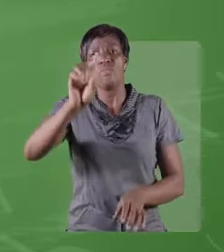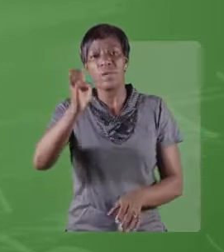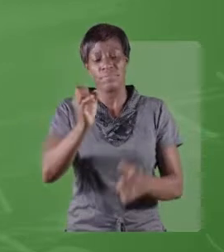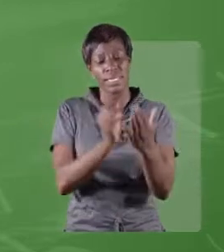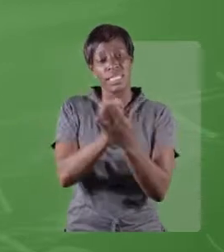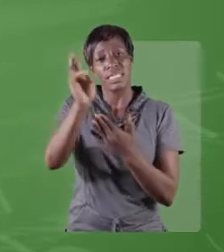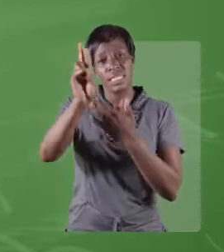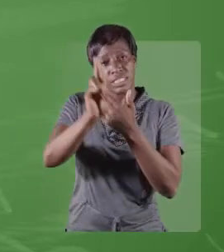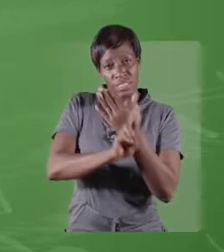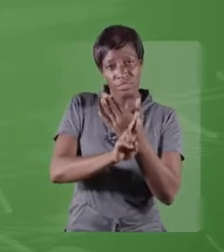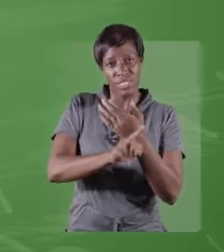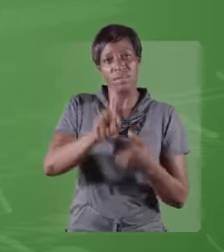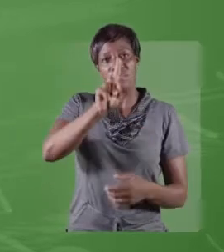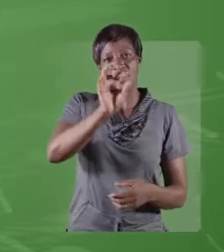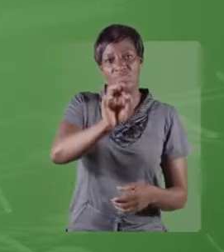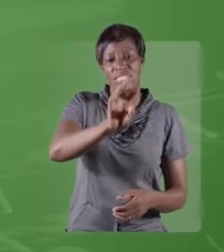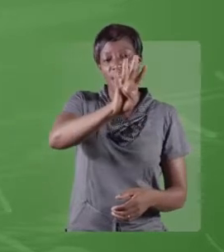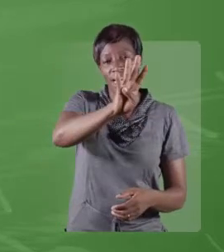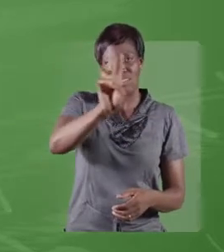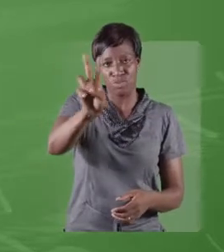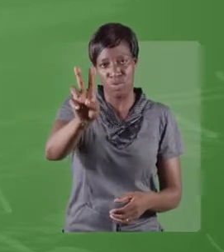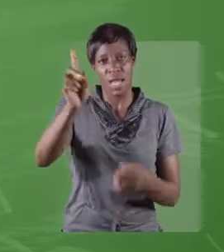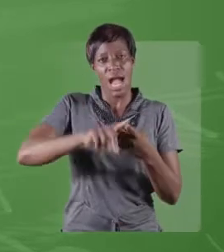janvier 1942 à Washington.